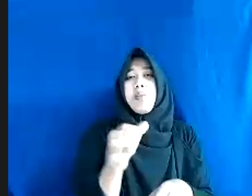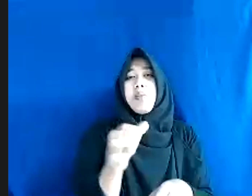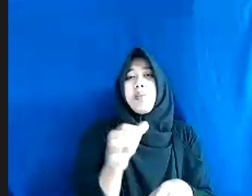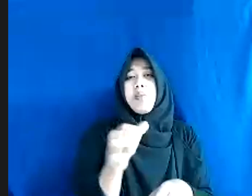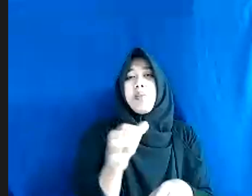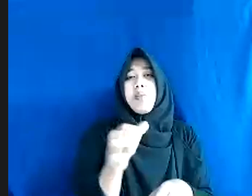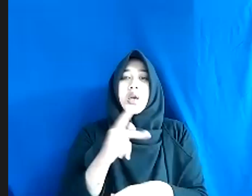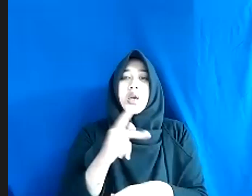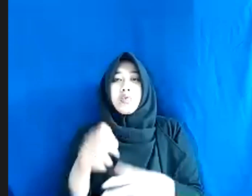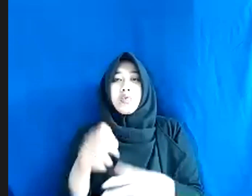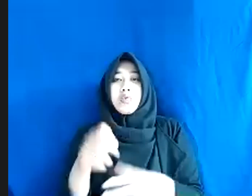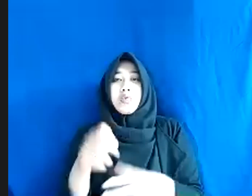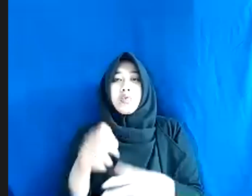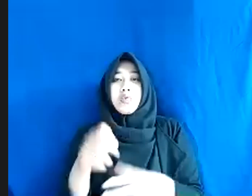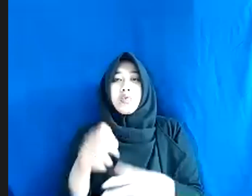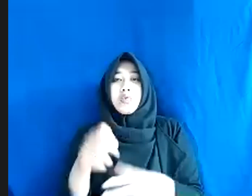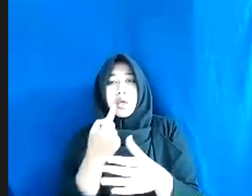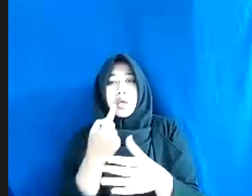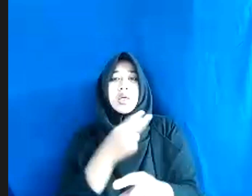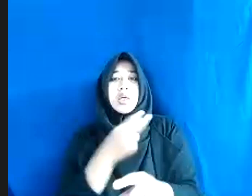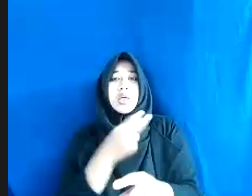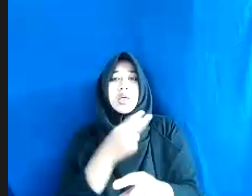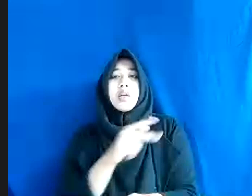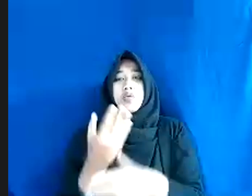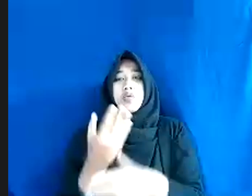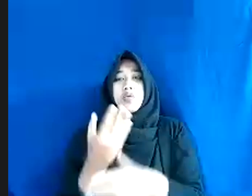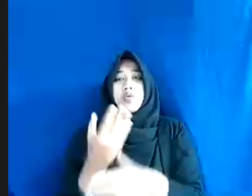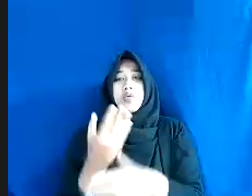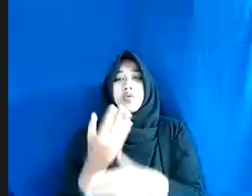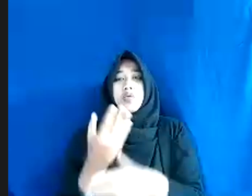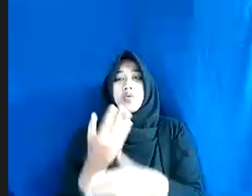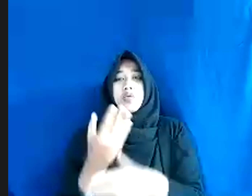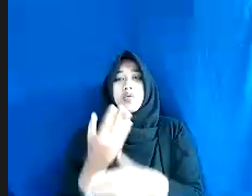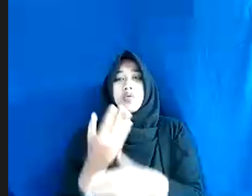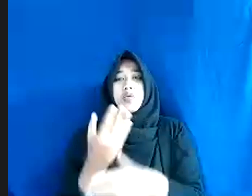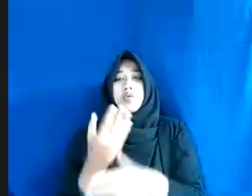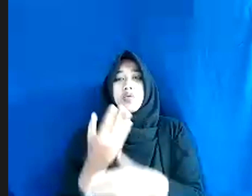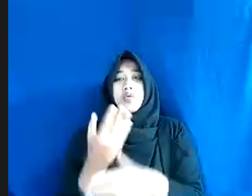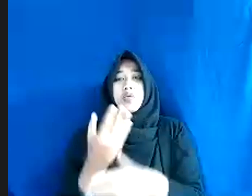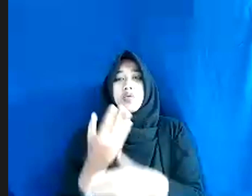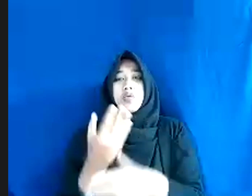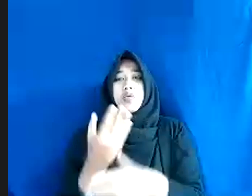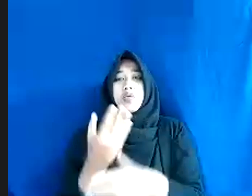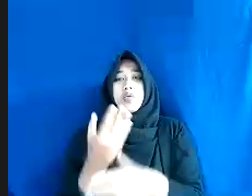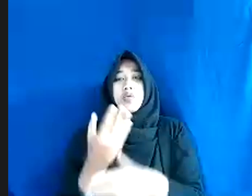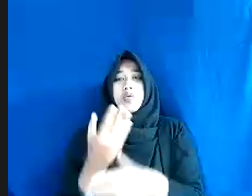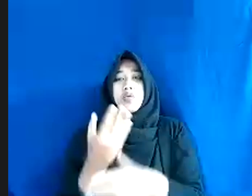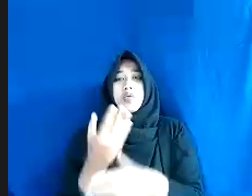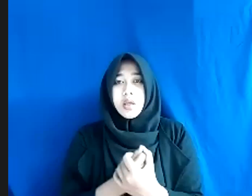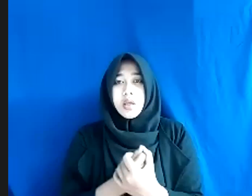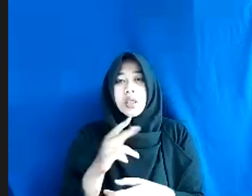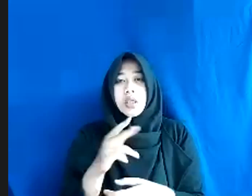memunculkan pemimpin-pemimpin baru yang memang memungkinkan untuk bisa berada